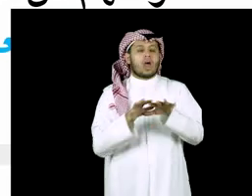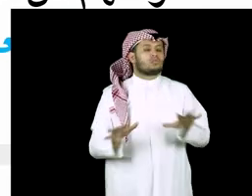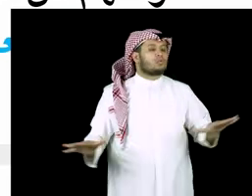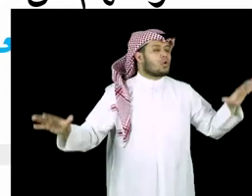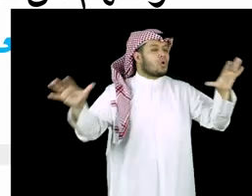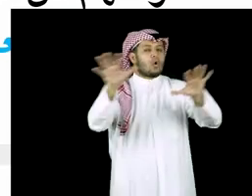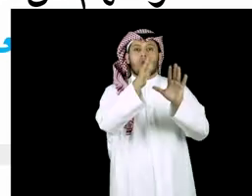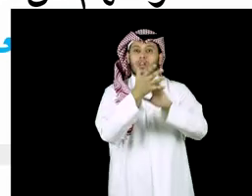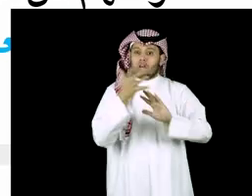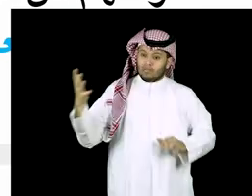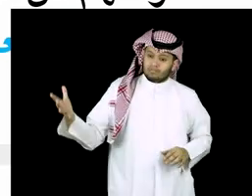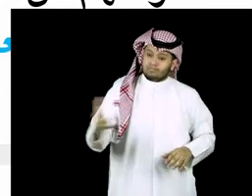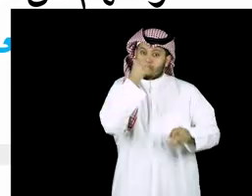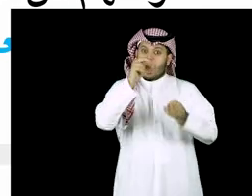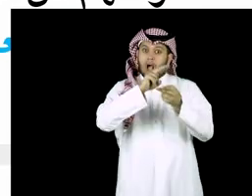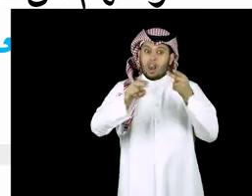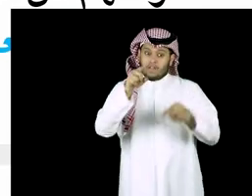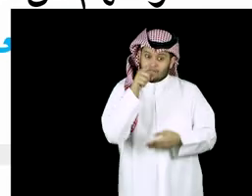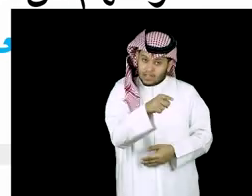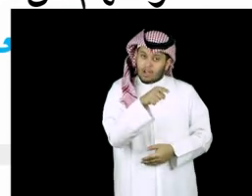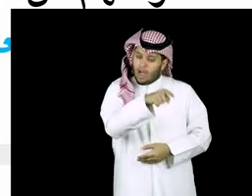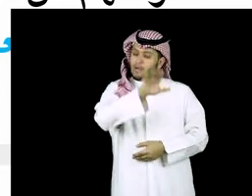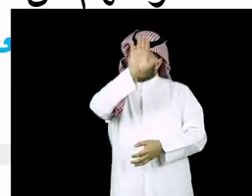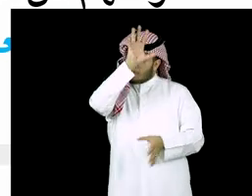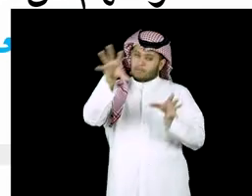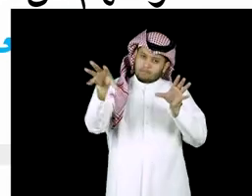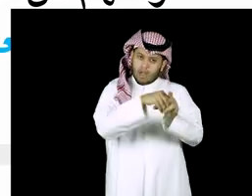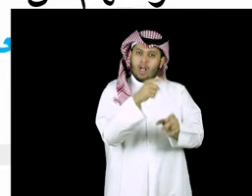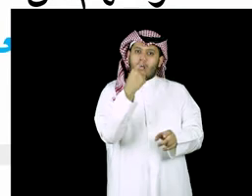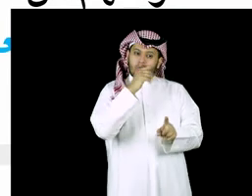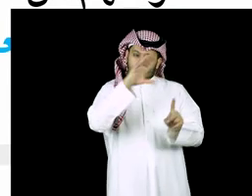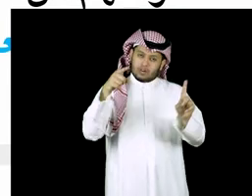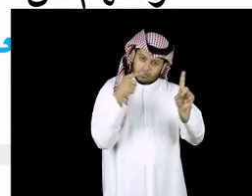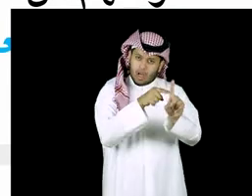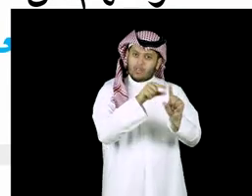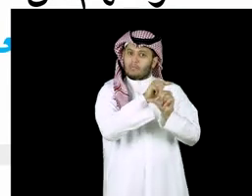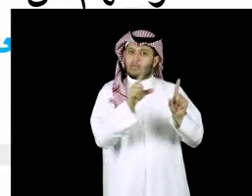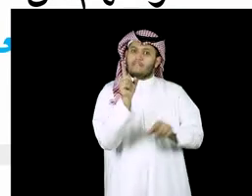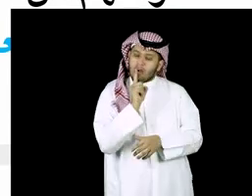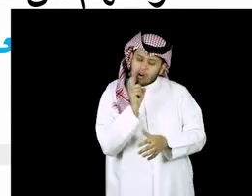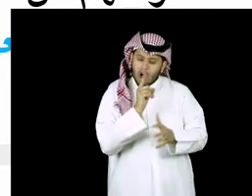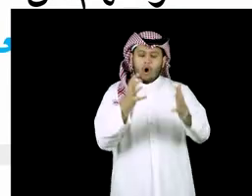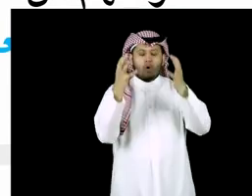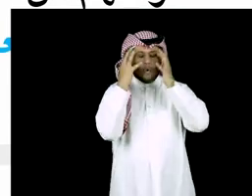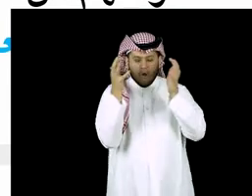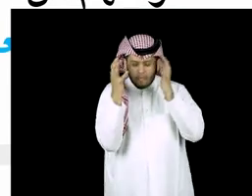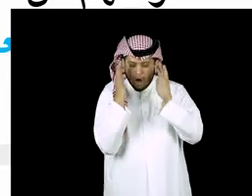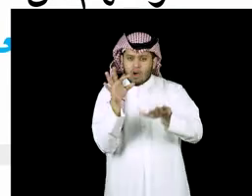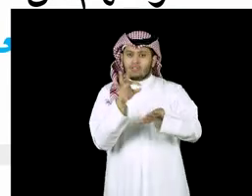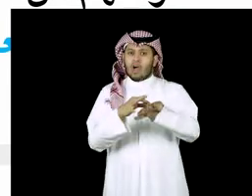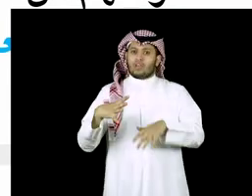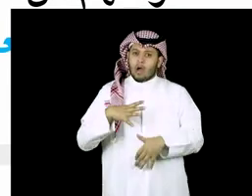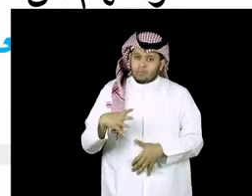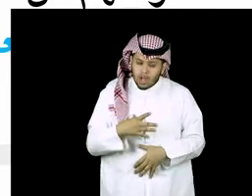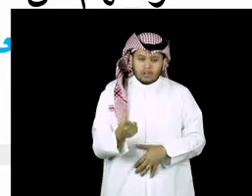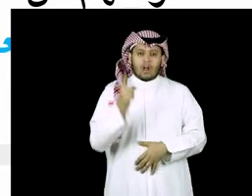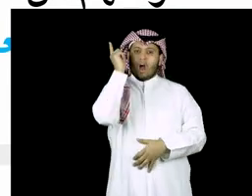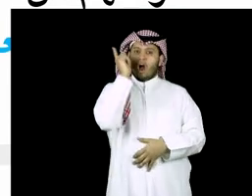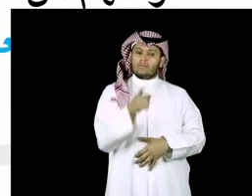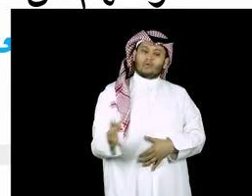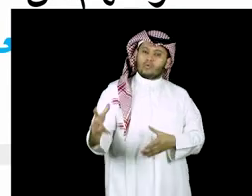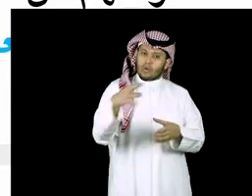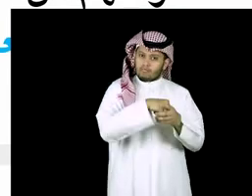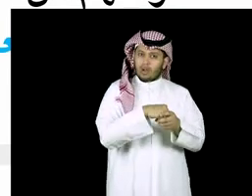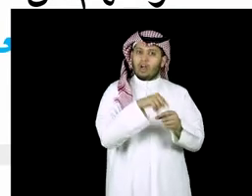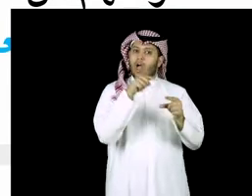لكل من بيده الحل والعقد داخل المجتمع من الفقهاء والعلماء والأمراء والولاة،